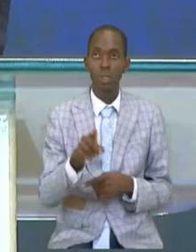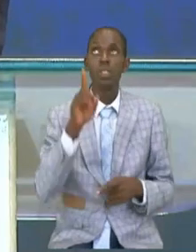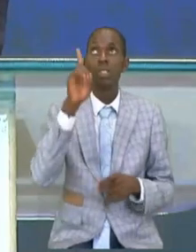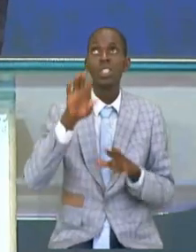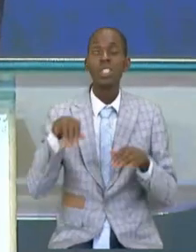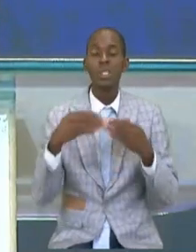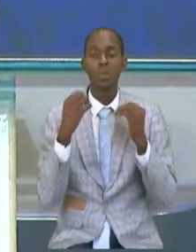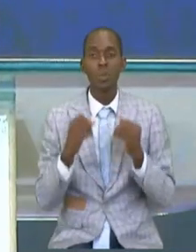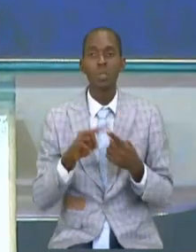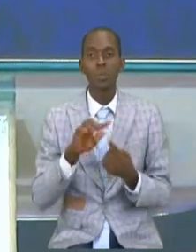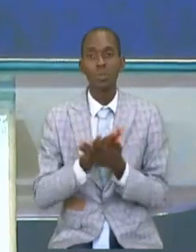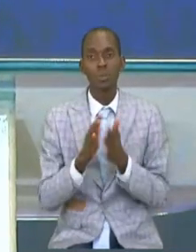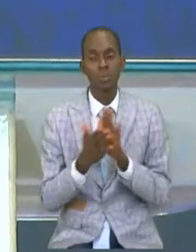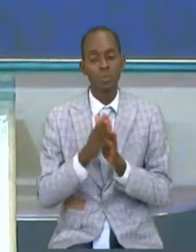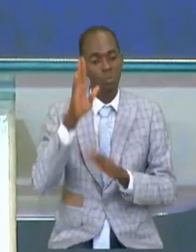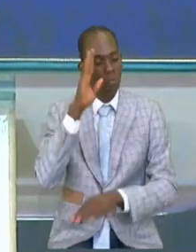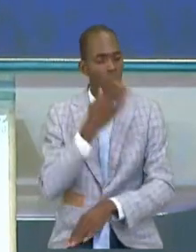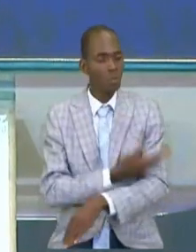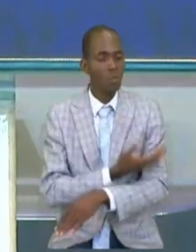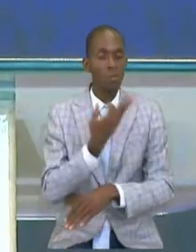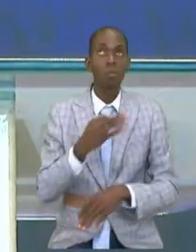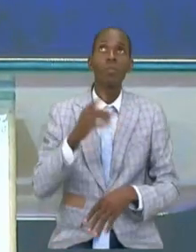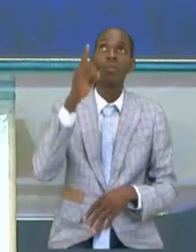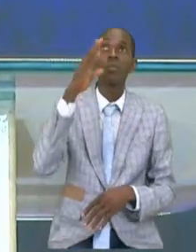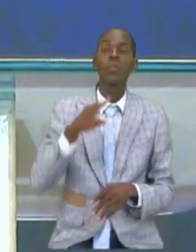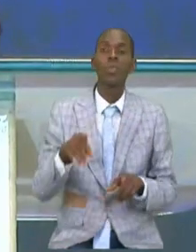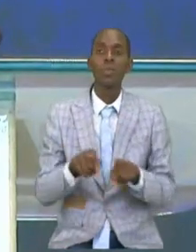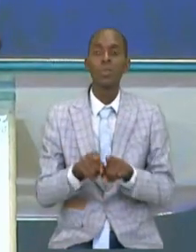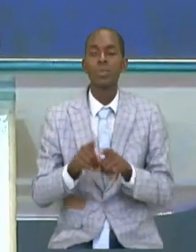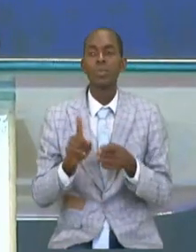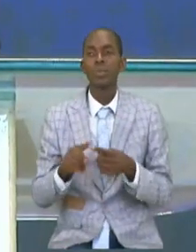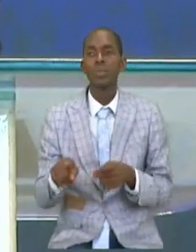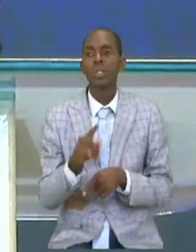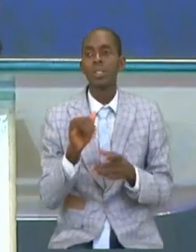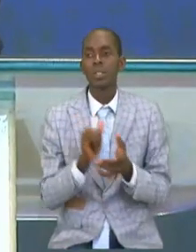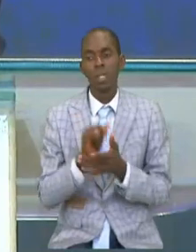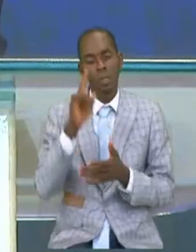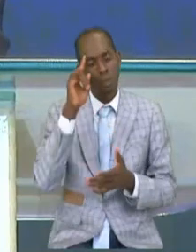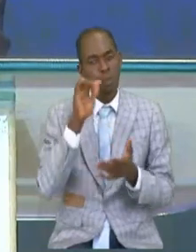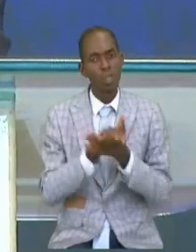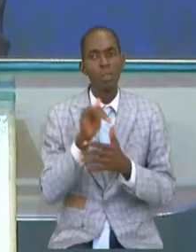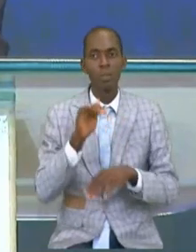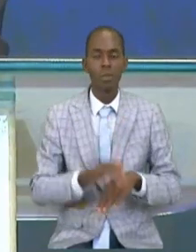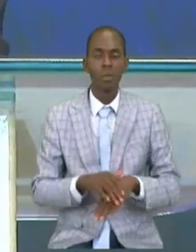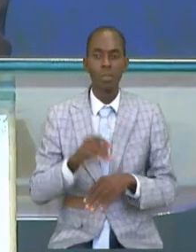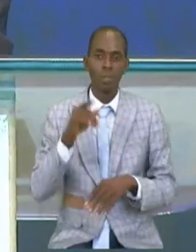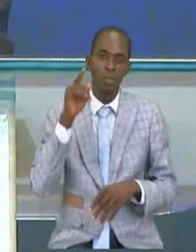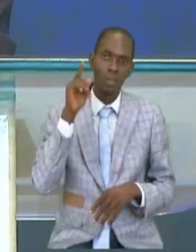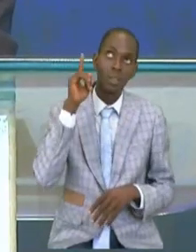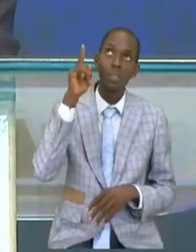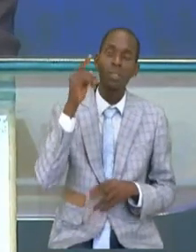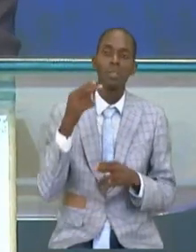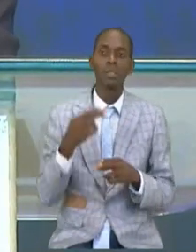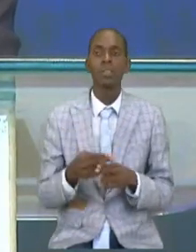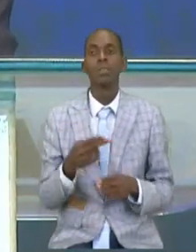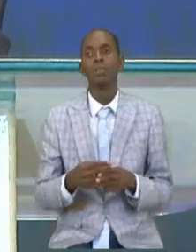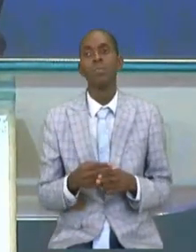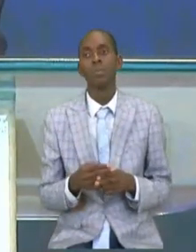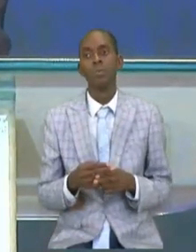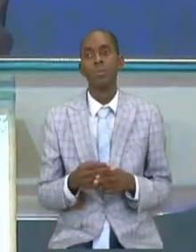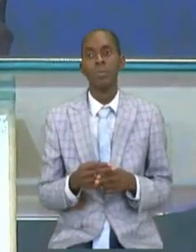à ceux qui croient en son nom, elle a donné le pouvoir de devenir enfants de Dieu, lesquels